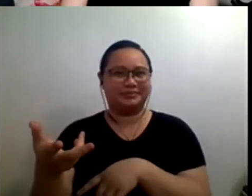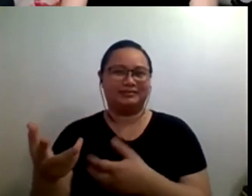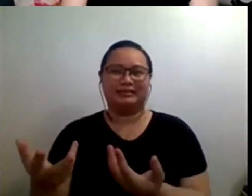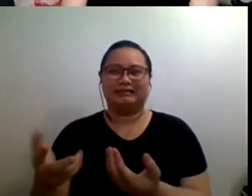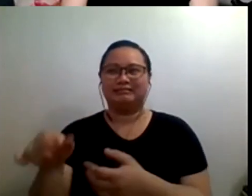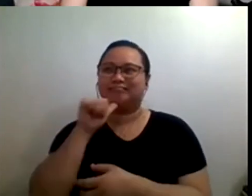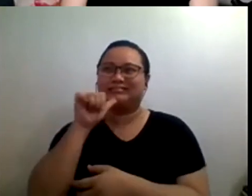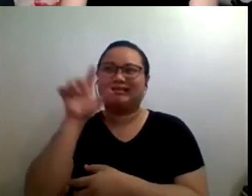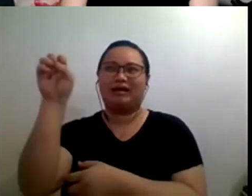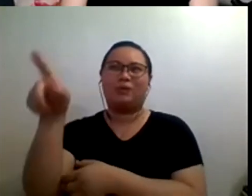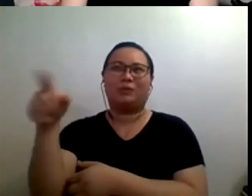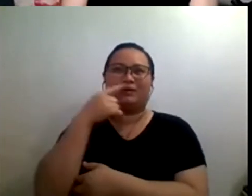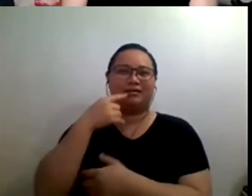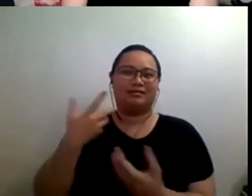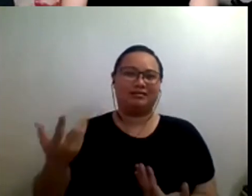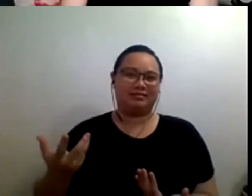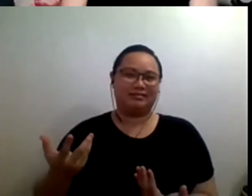ka-okay yung sinasabi nila